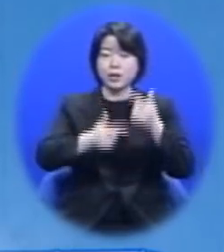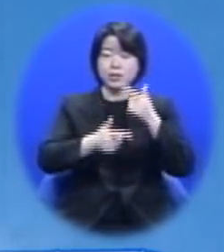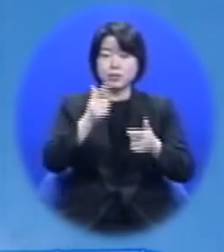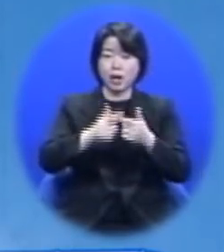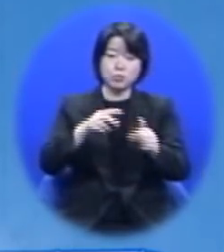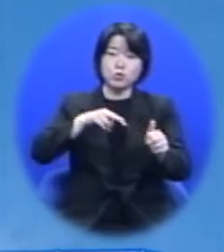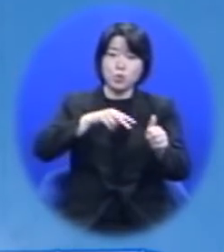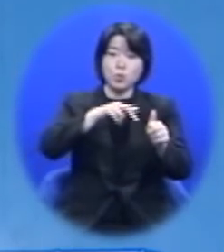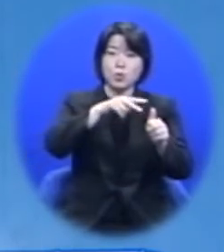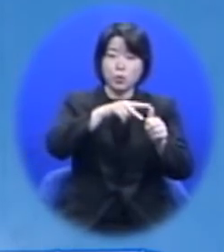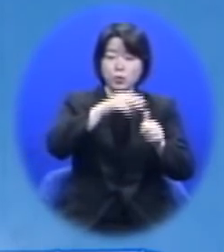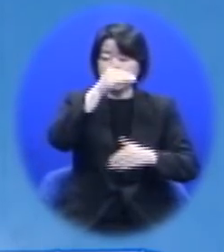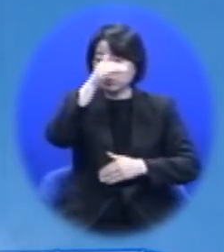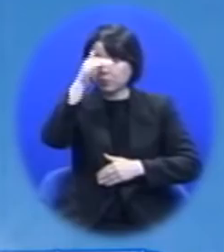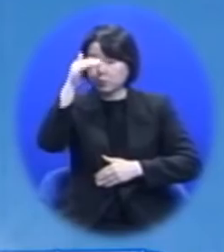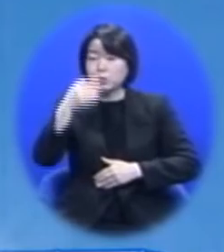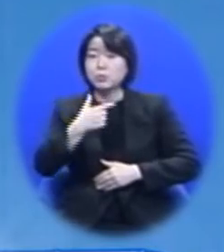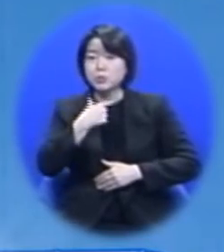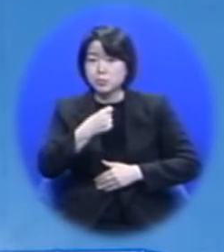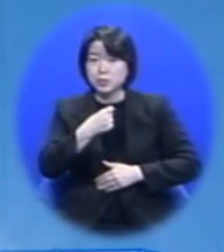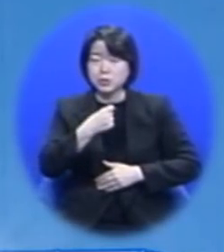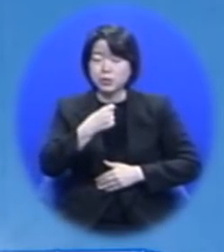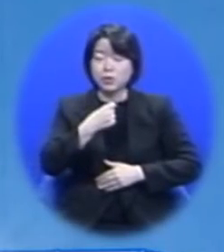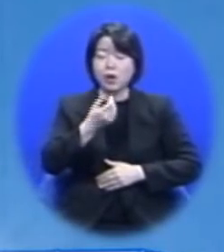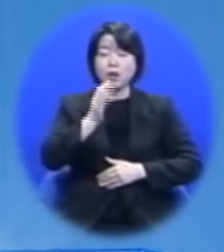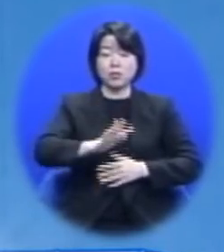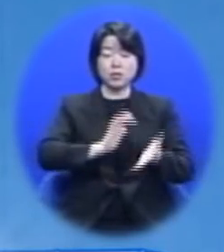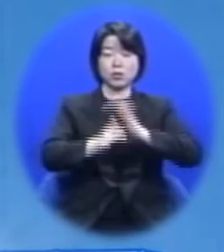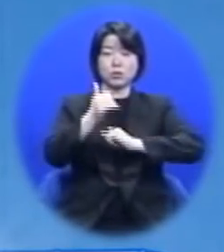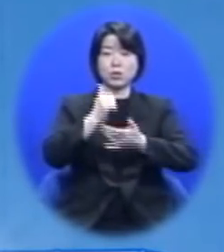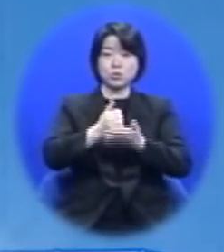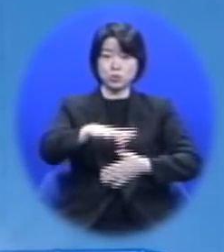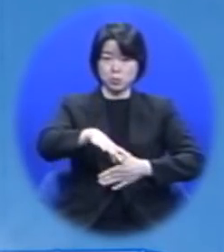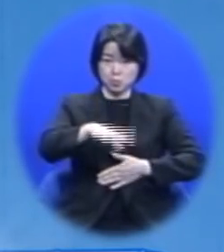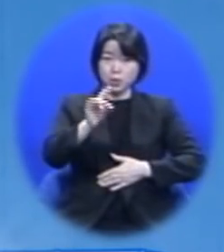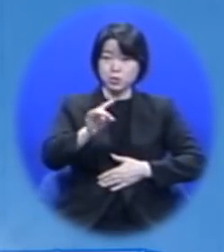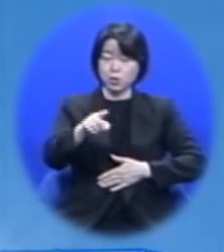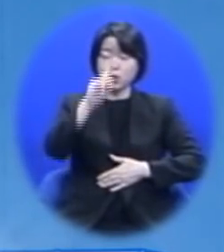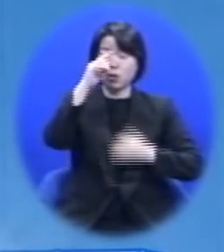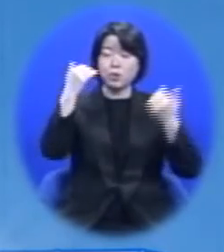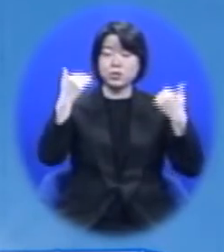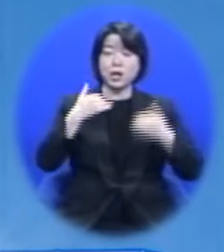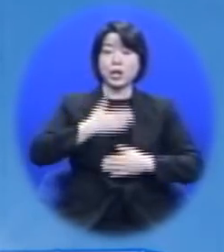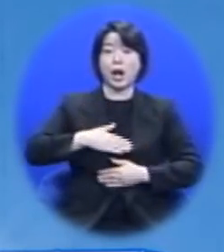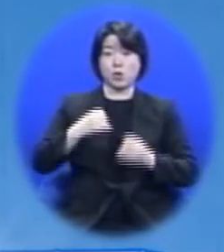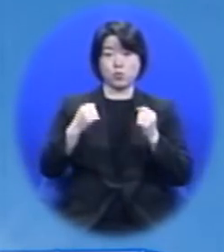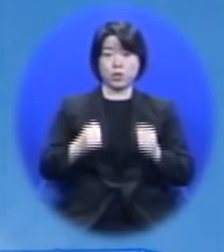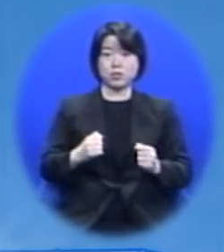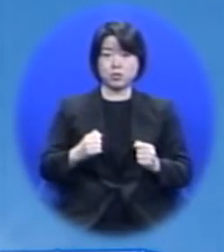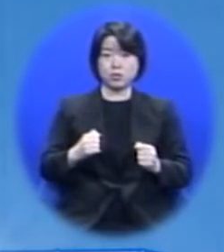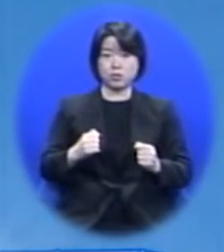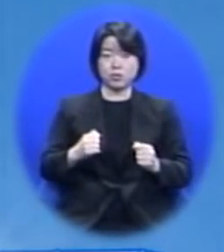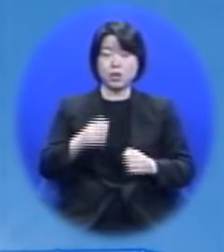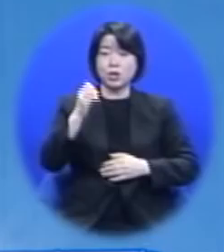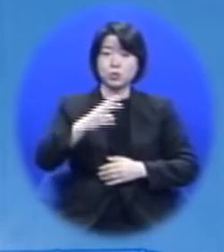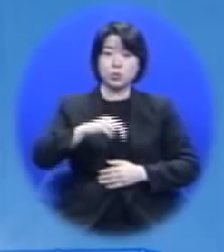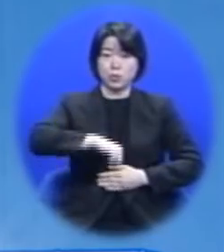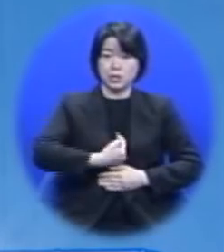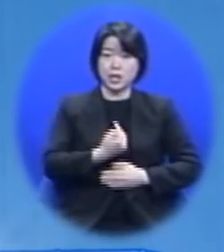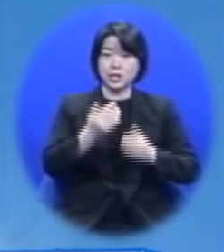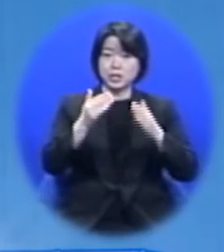보고 싶었는데 예수님이 삭개오 자기를 알고 계신 겁니다. 그리고 자기